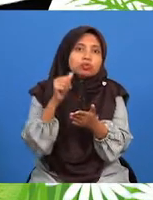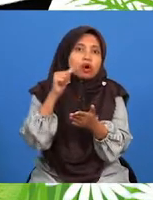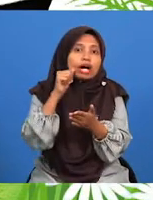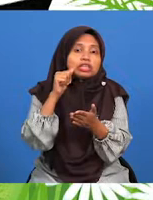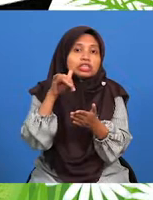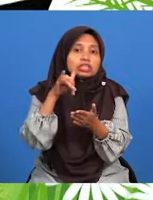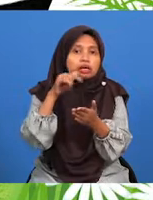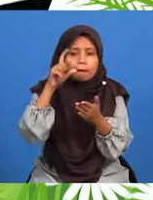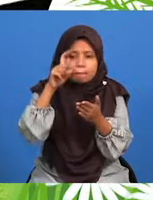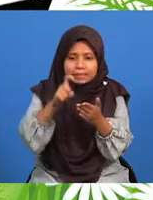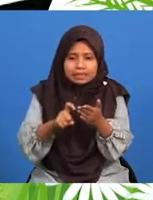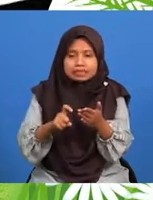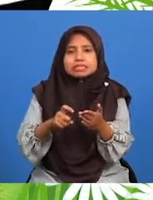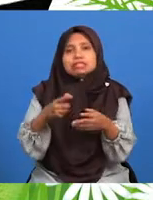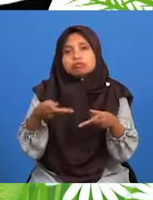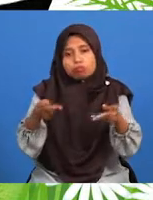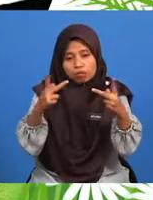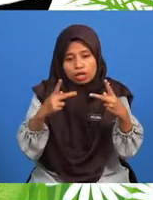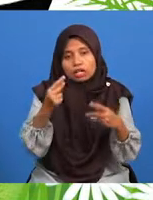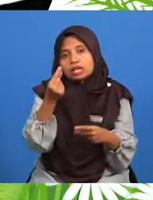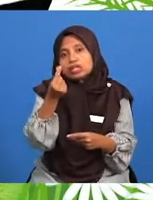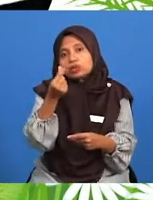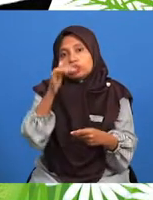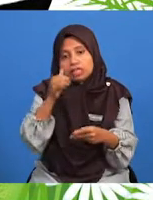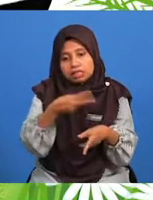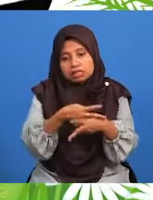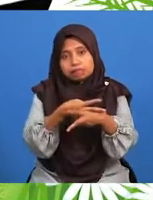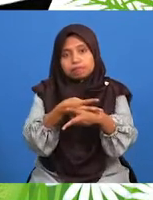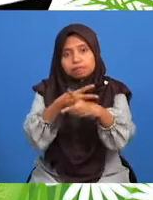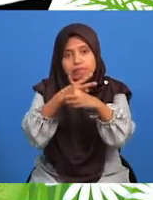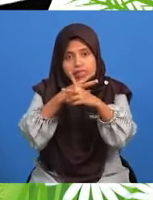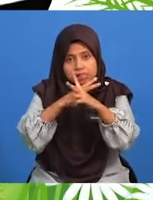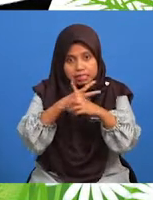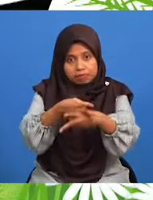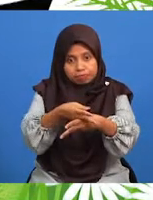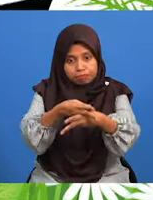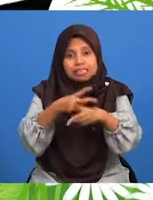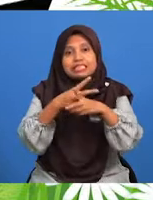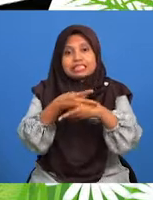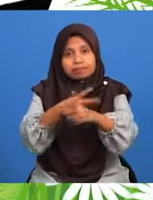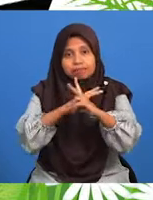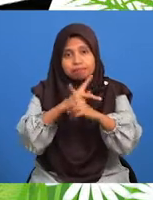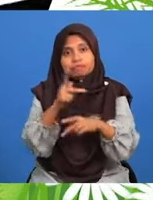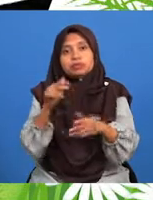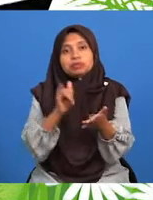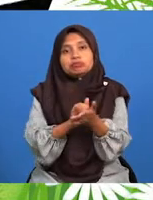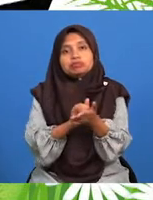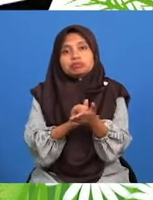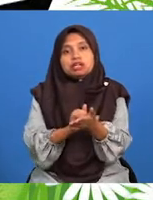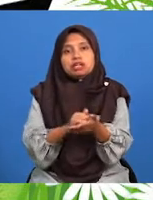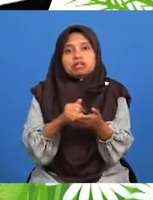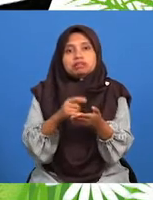duit pinjaman tersebut sebanyak ringgit Malaysia 5,000 juga kepada ibunya.